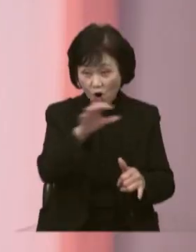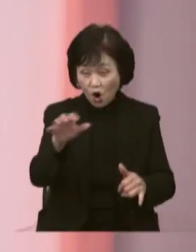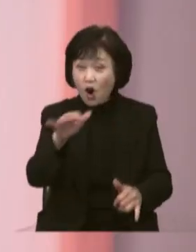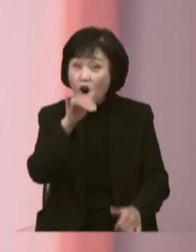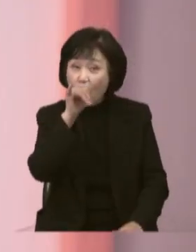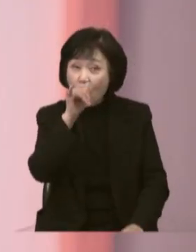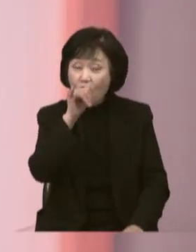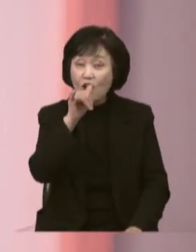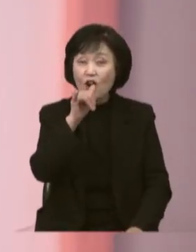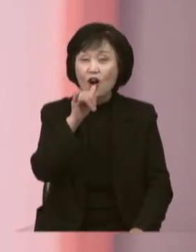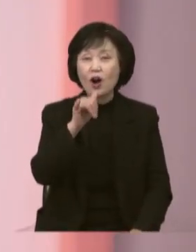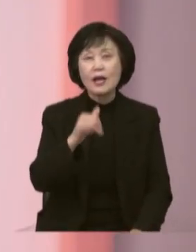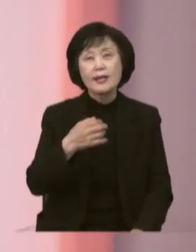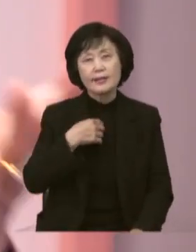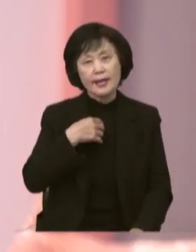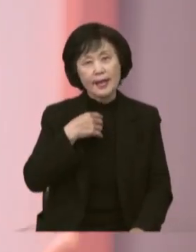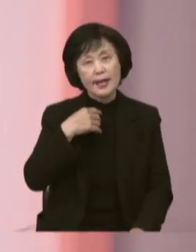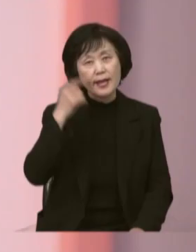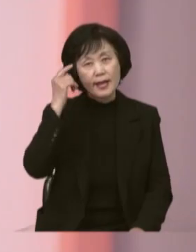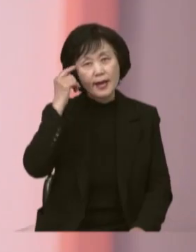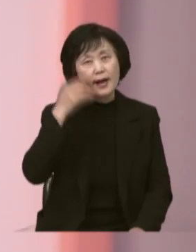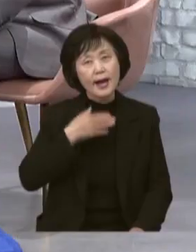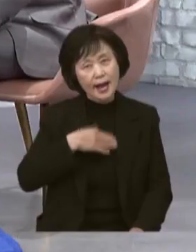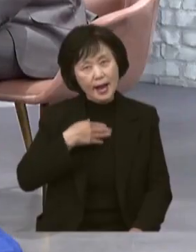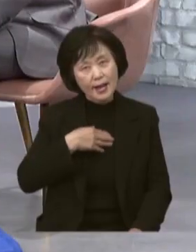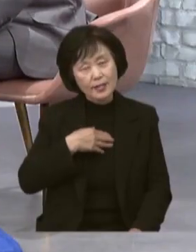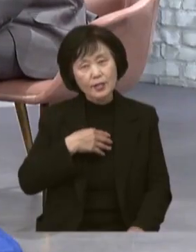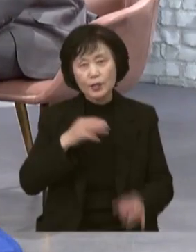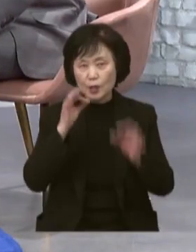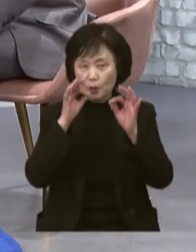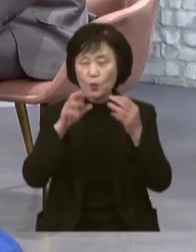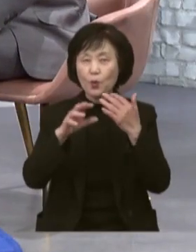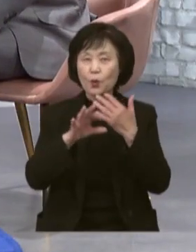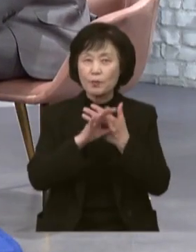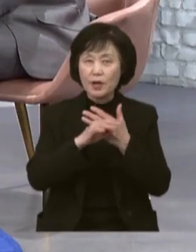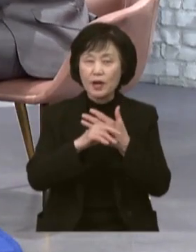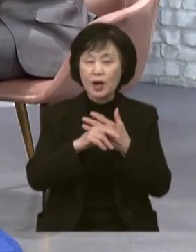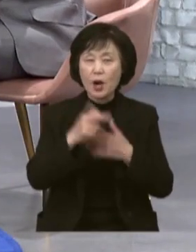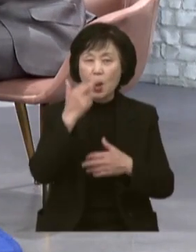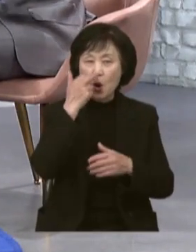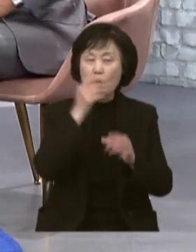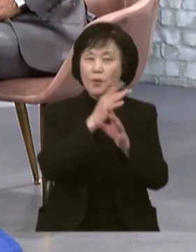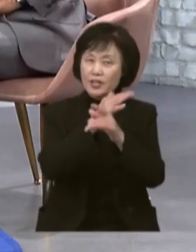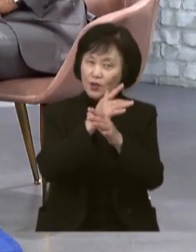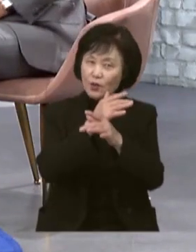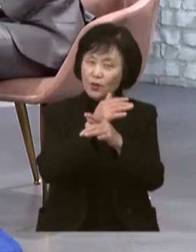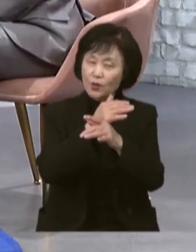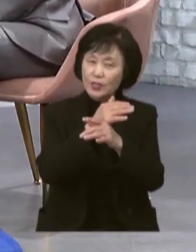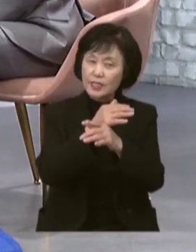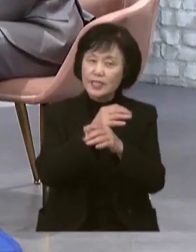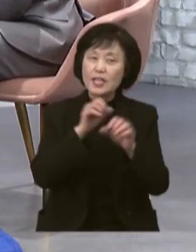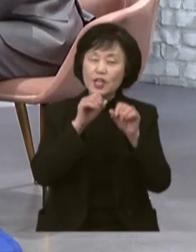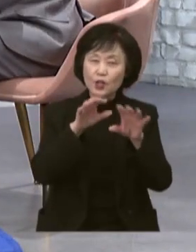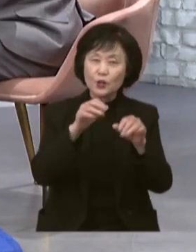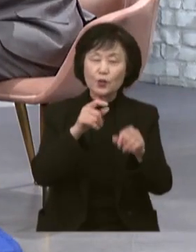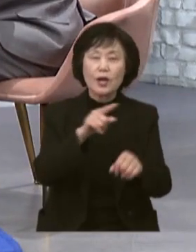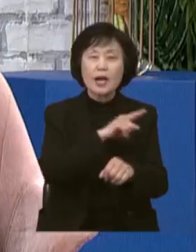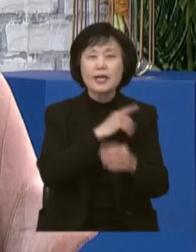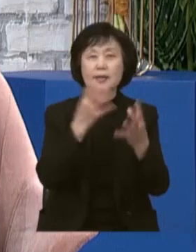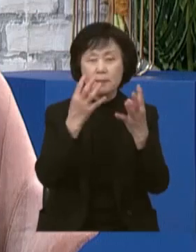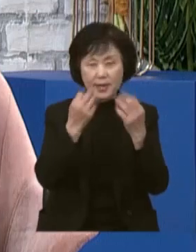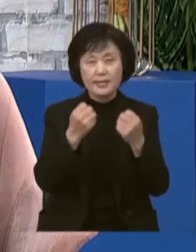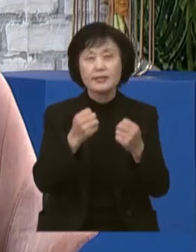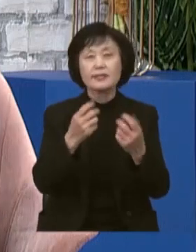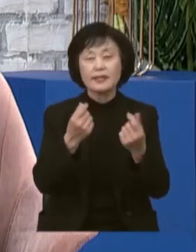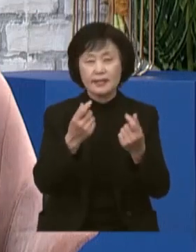했지만. 아니에요. 정확해요. 아, 정말. 그러면 네. 그 김학래, 임미숙, 이경애, 이영범 이분들